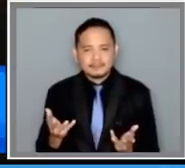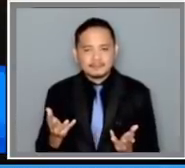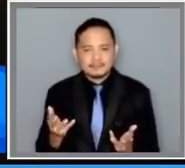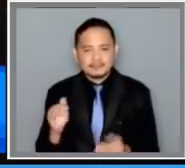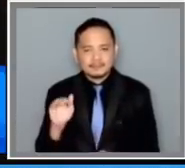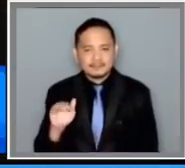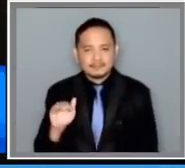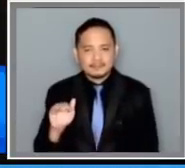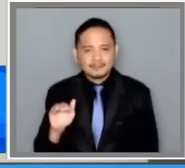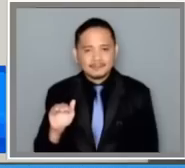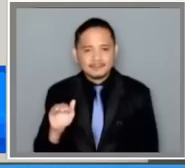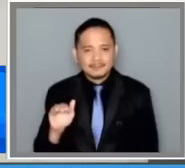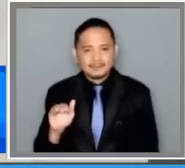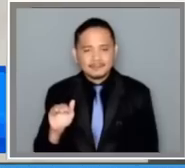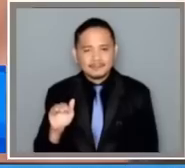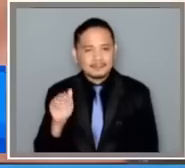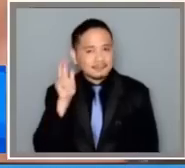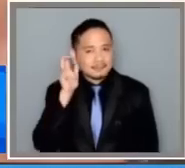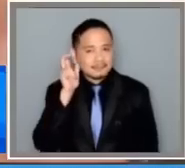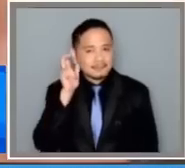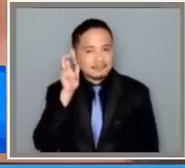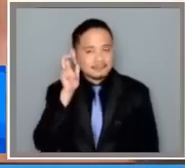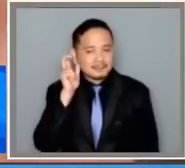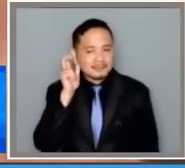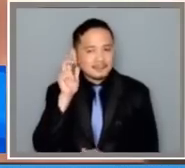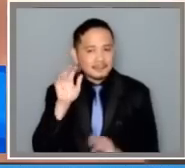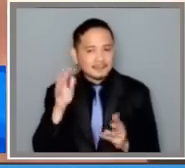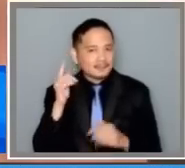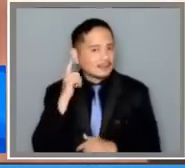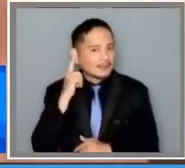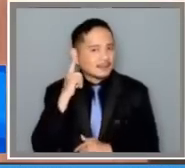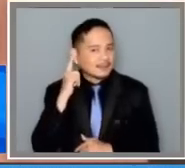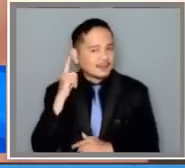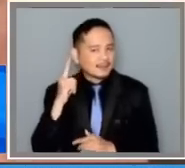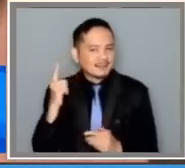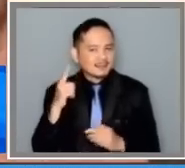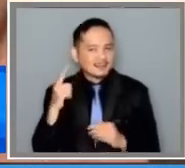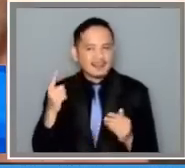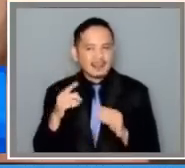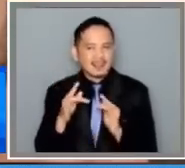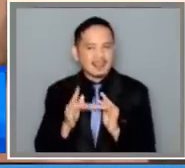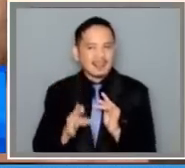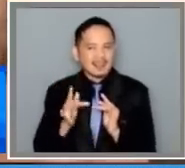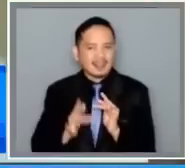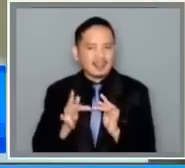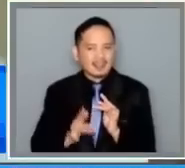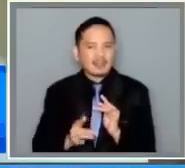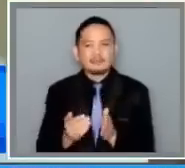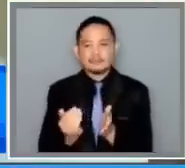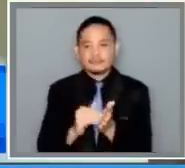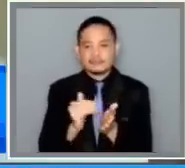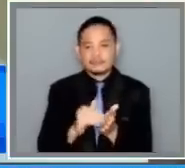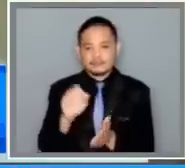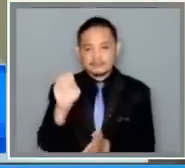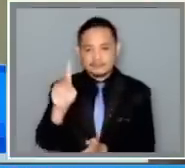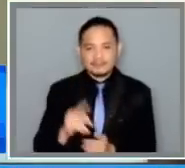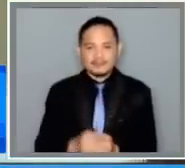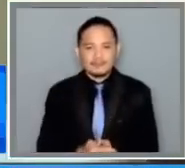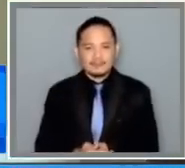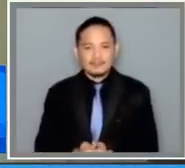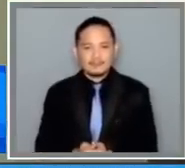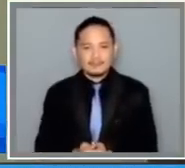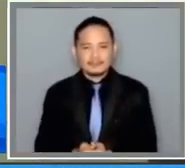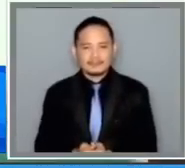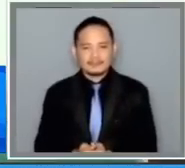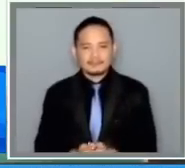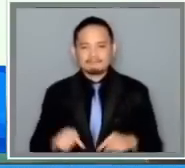Aba, hindi ako naririnig yan. I'm sorry, yung audio mo naging choppy. Ah, sige, okay. Ulitin ko. Can you repeat that, please? Opo, Doc, bakit itong